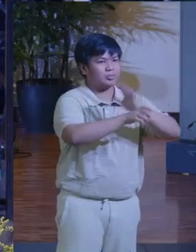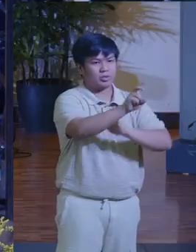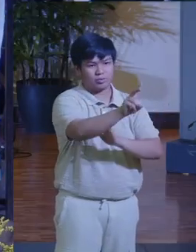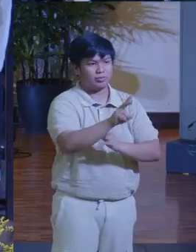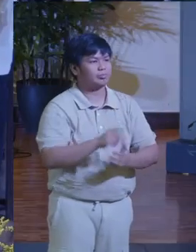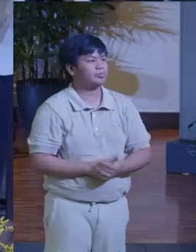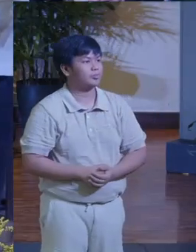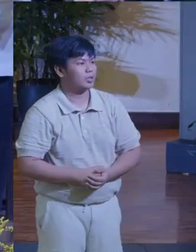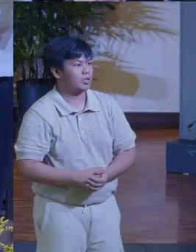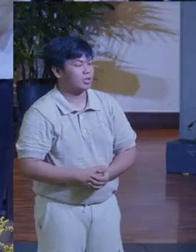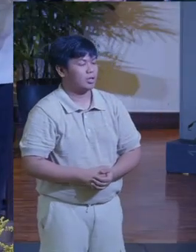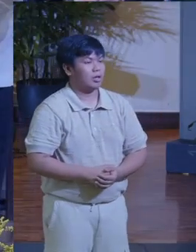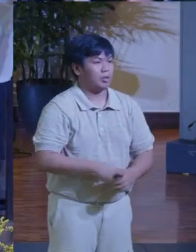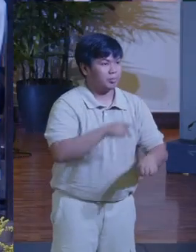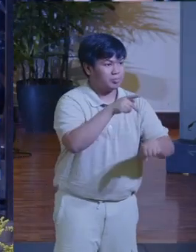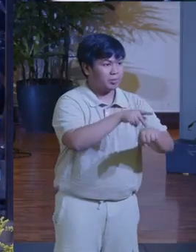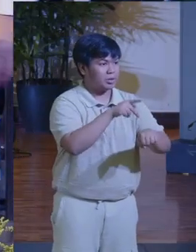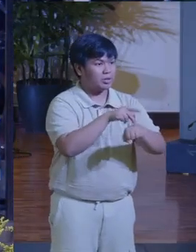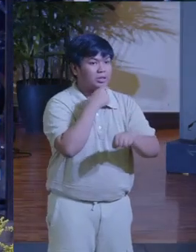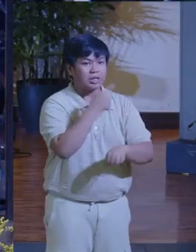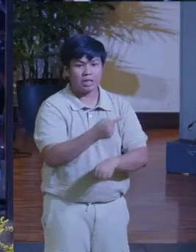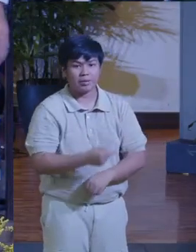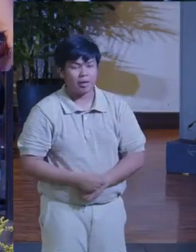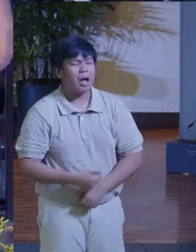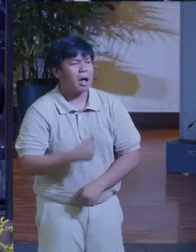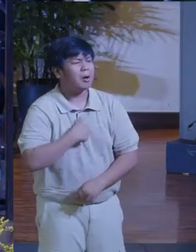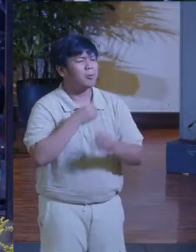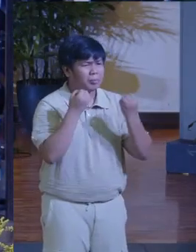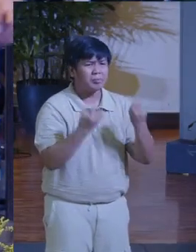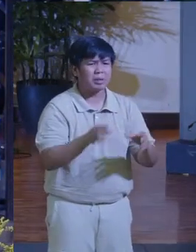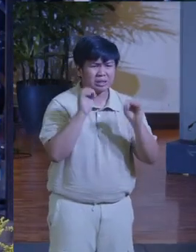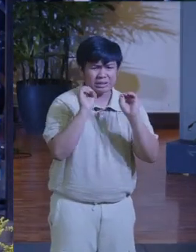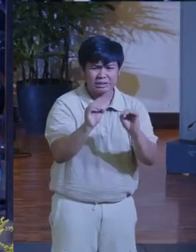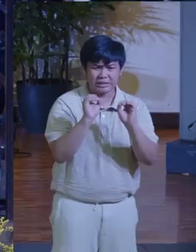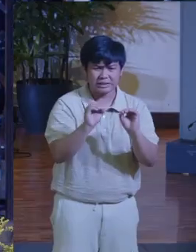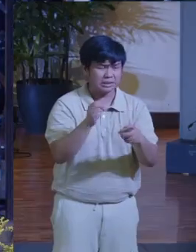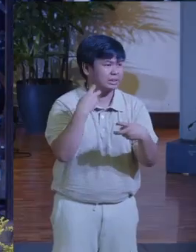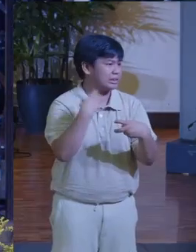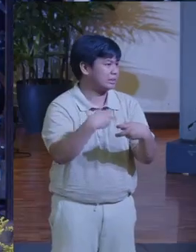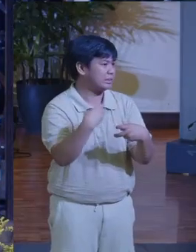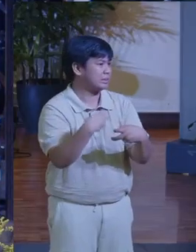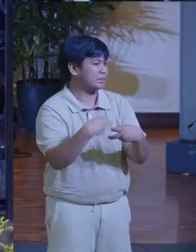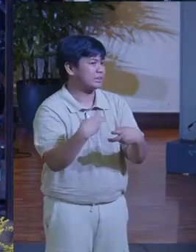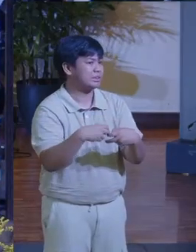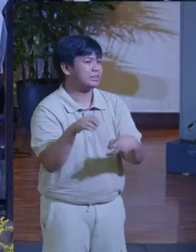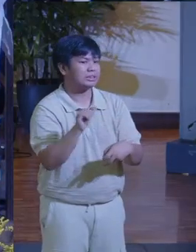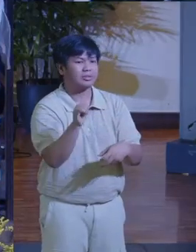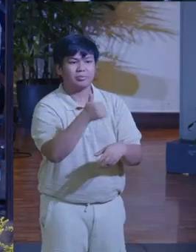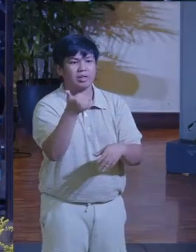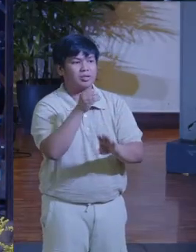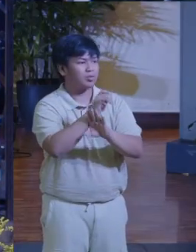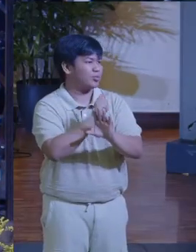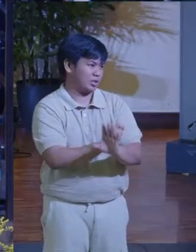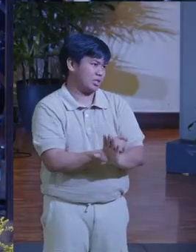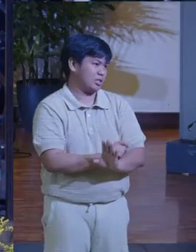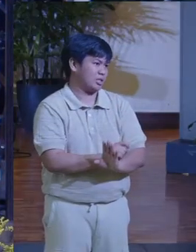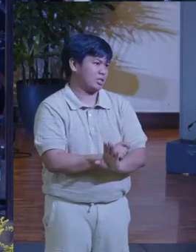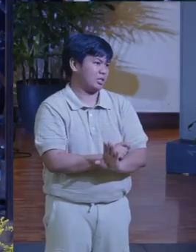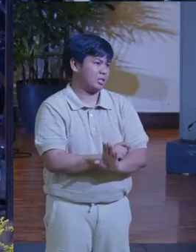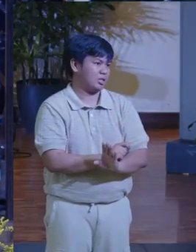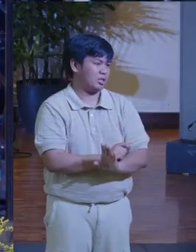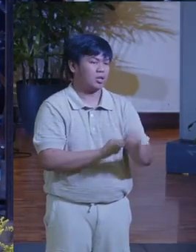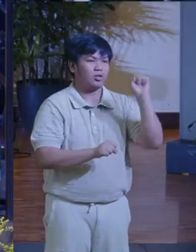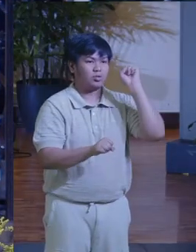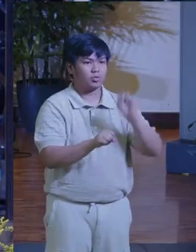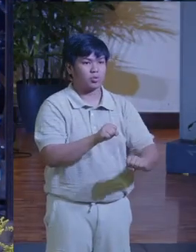ni Pablo. Sabi niya, marami siyang katuruan na mahirap maintindihan, katulad din ng ibang scriptures. So